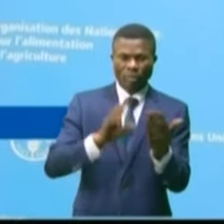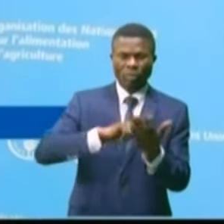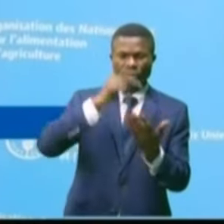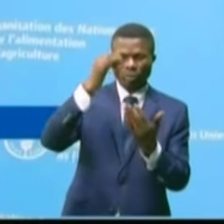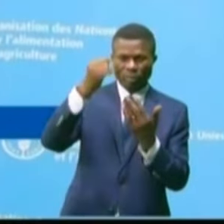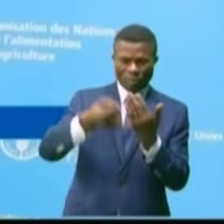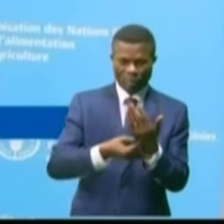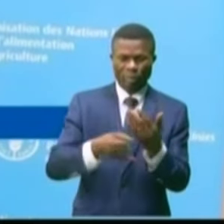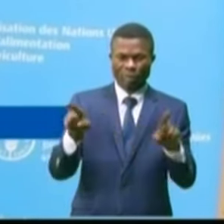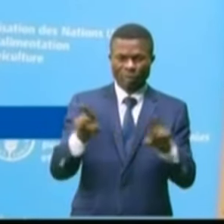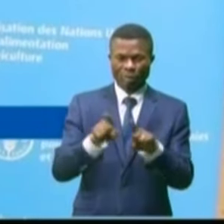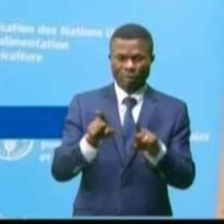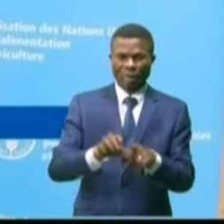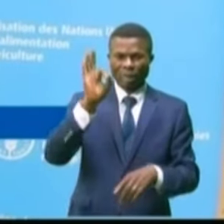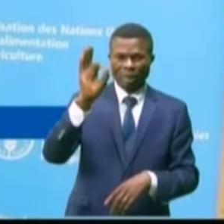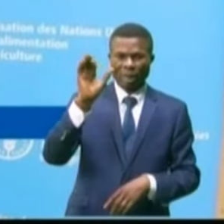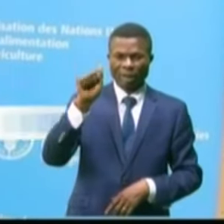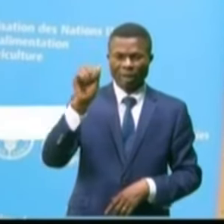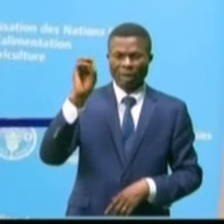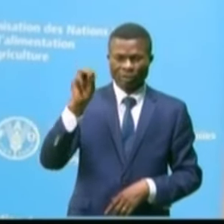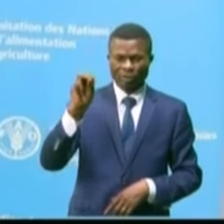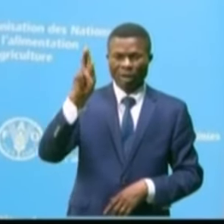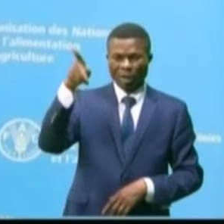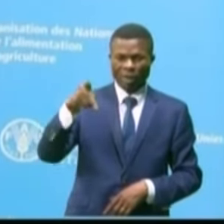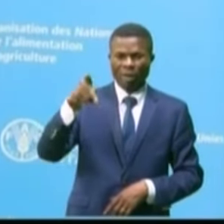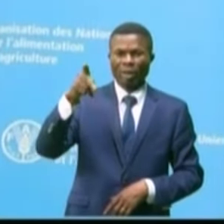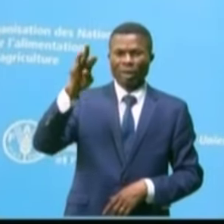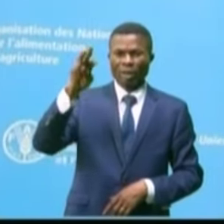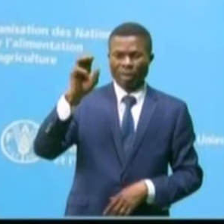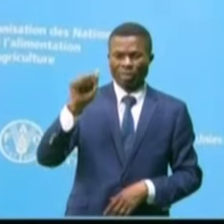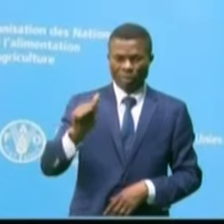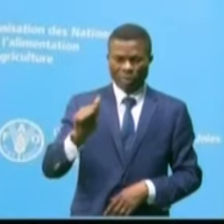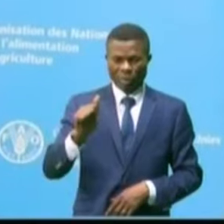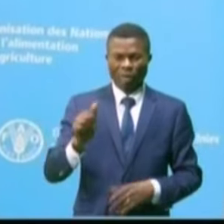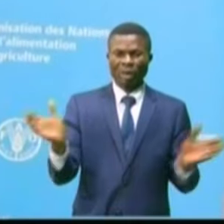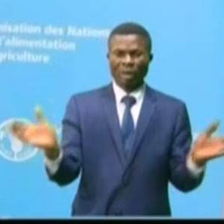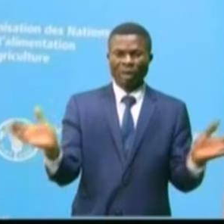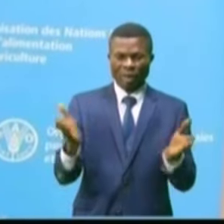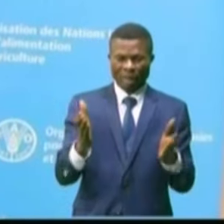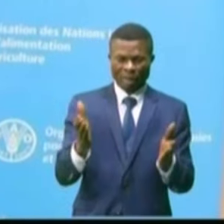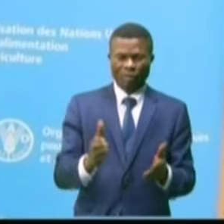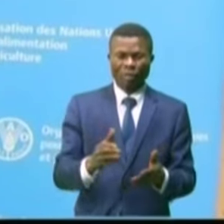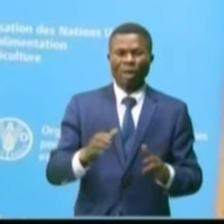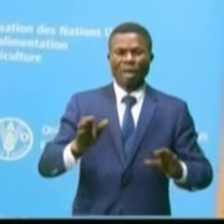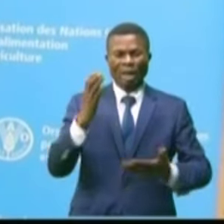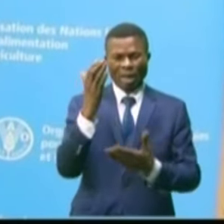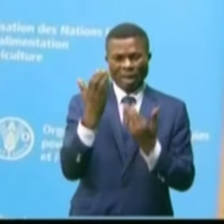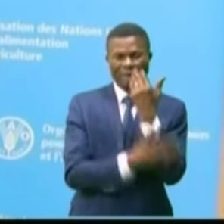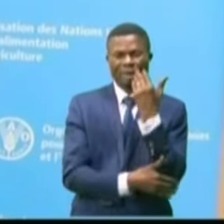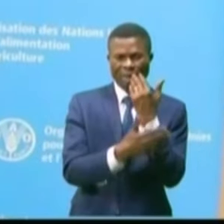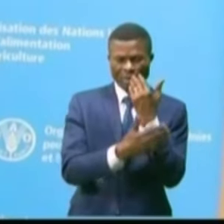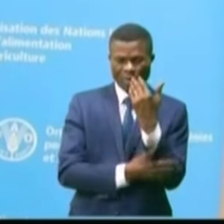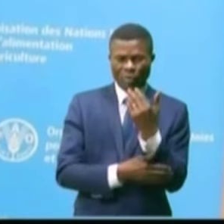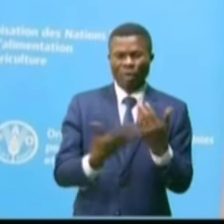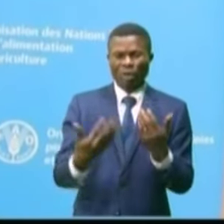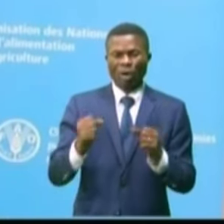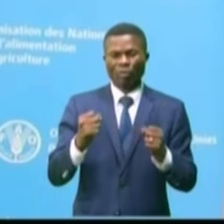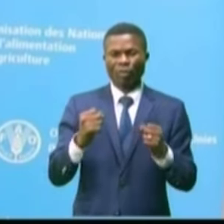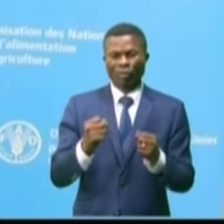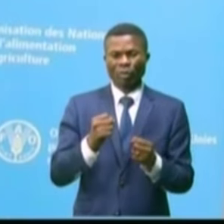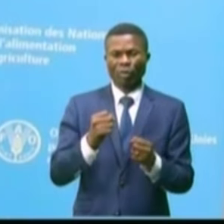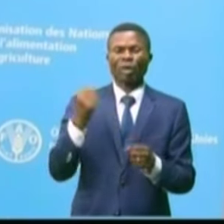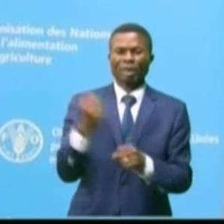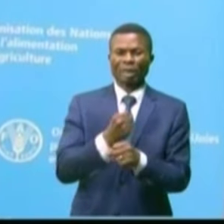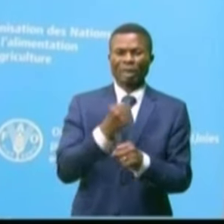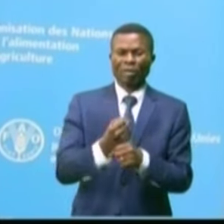conjoint FAO-PAM. C'est un projet de renforcement des résiliences et des subsistances durables des exploitants